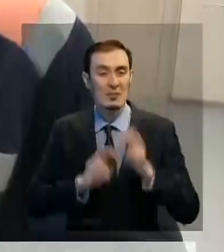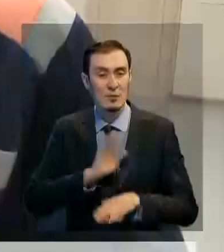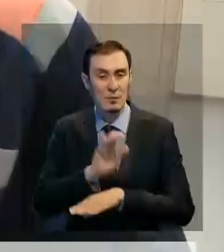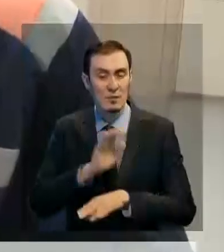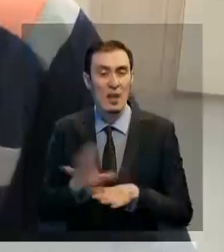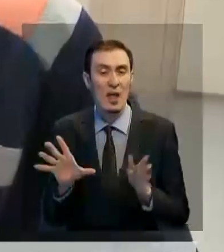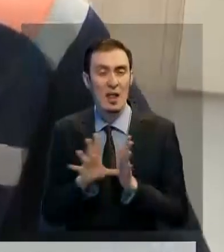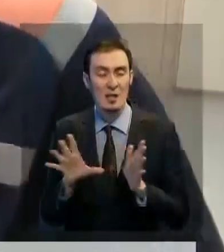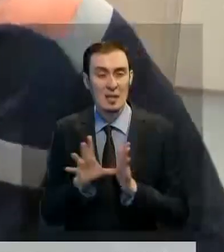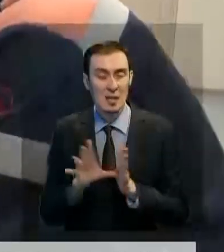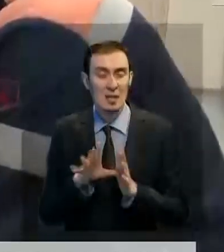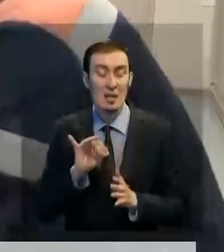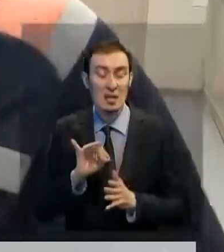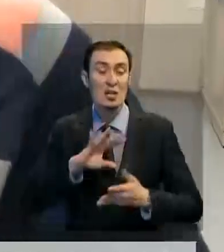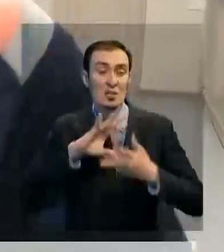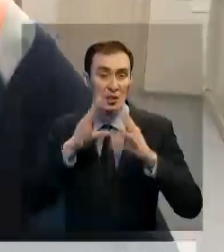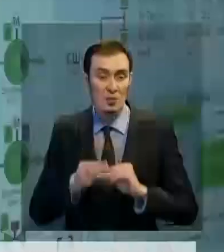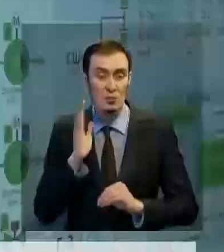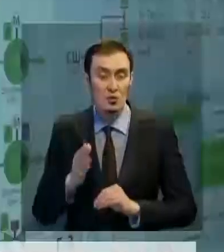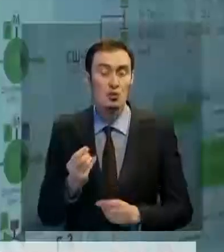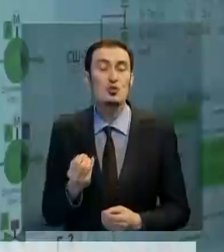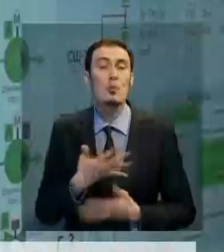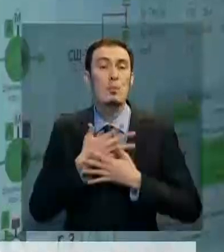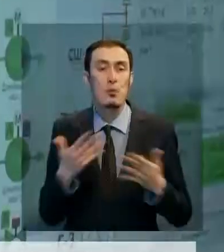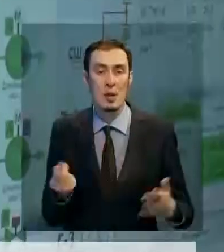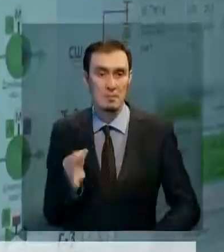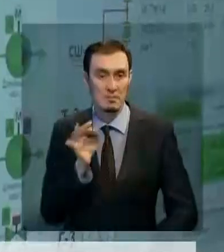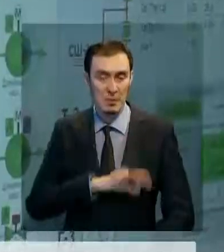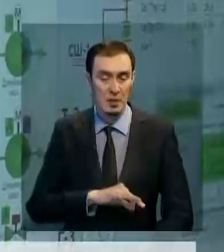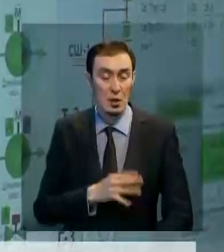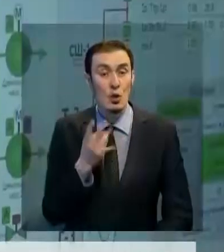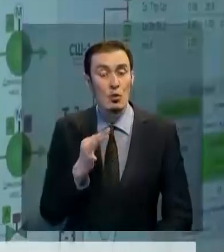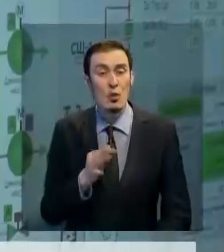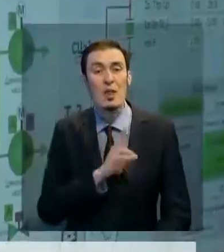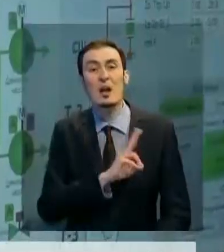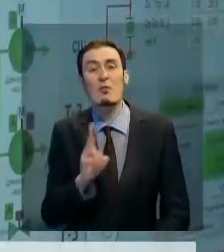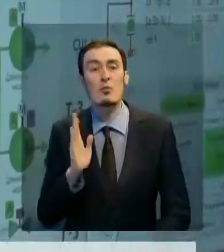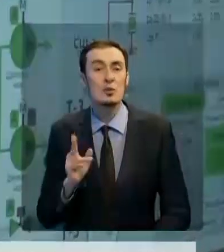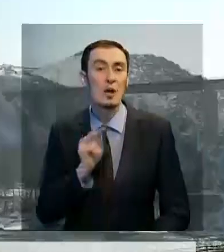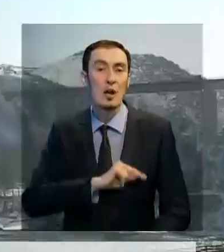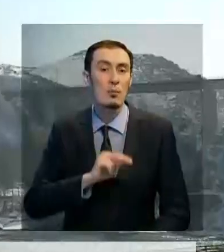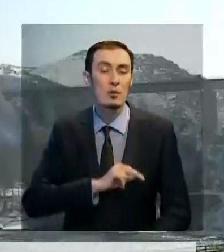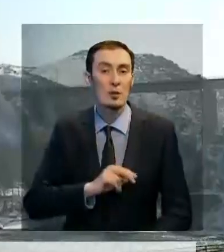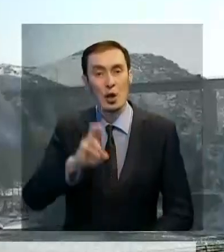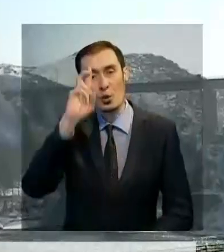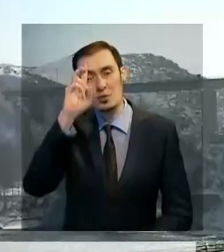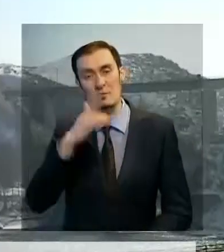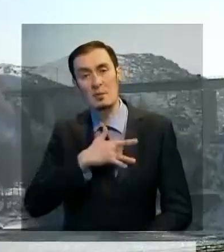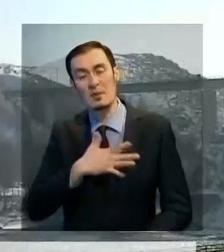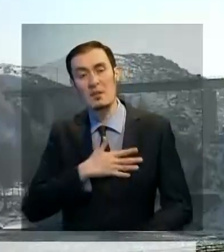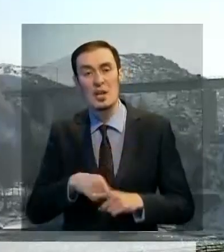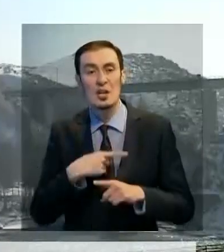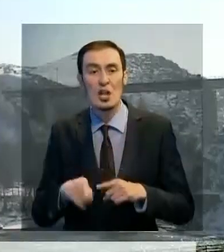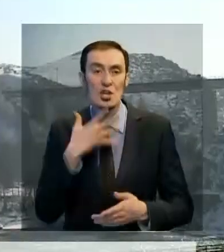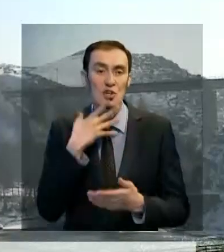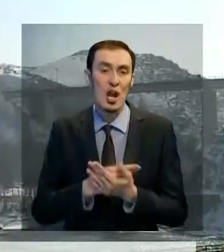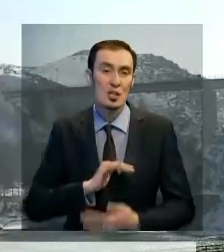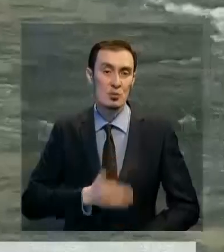производства электроэнергии и, как следствие, станет еще прибыльнее. Однако на кого предстоит работать? На государство или частную